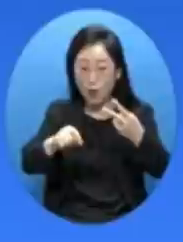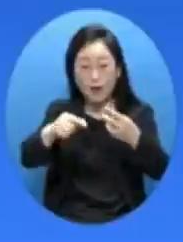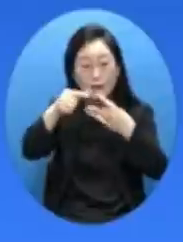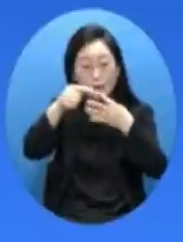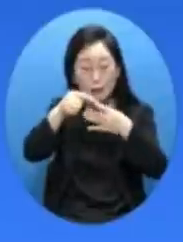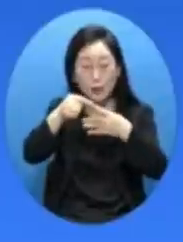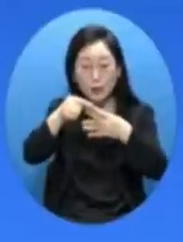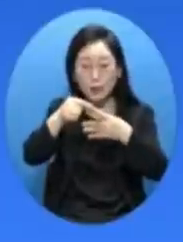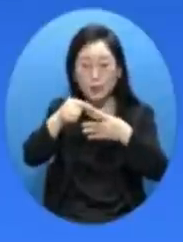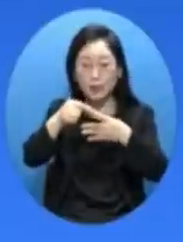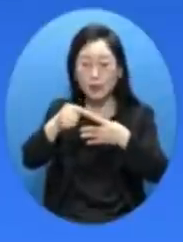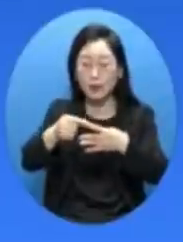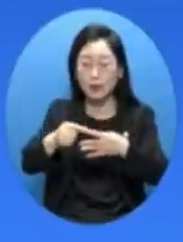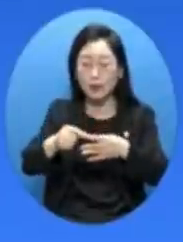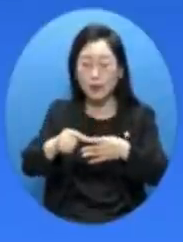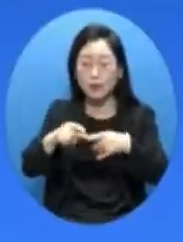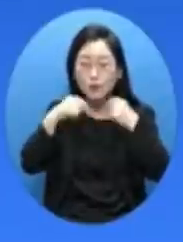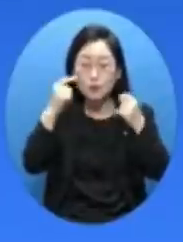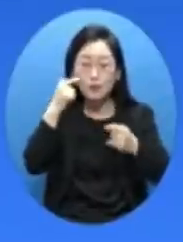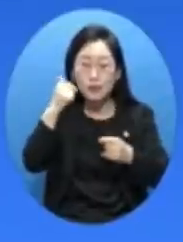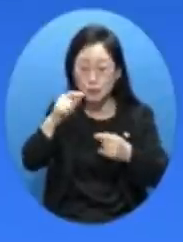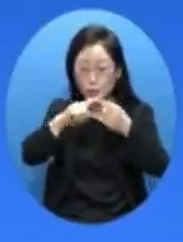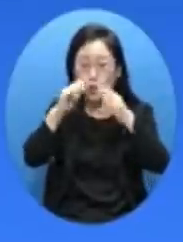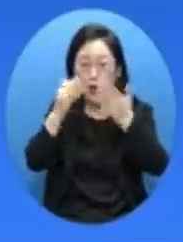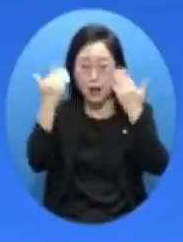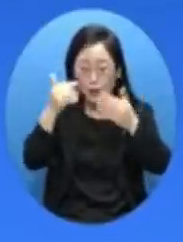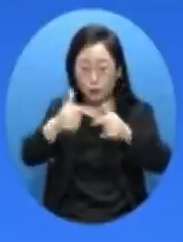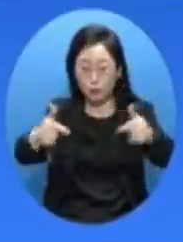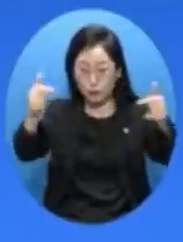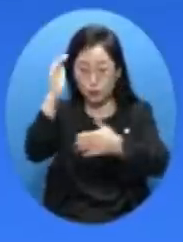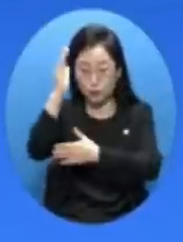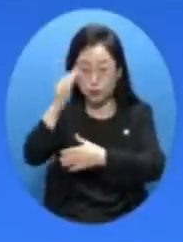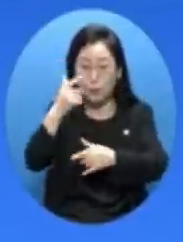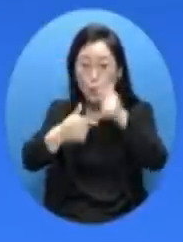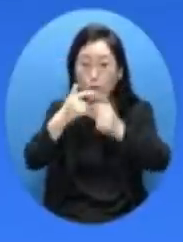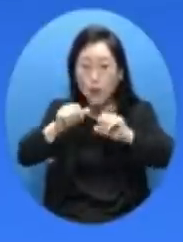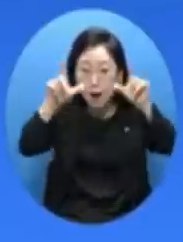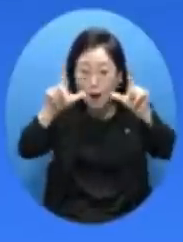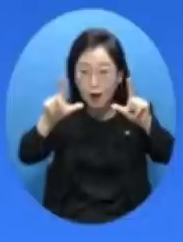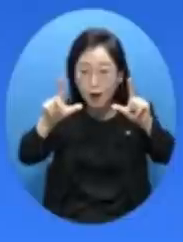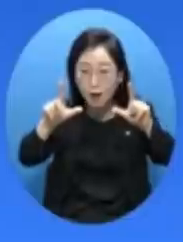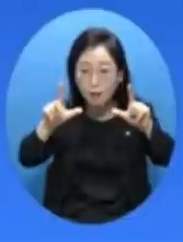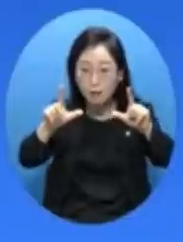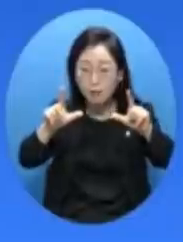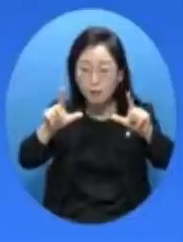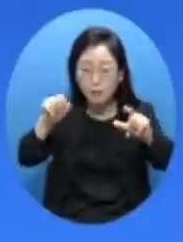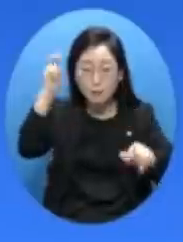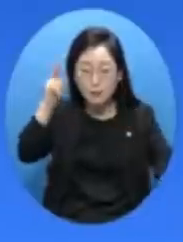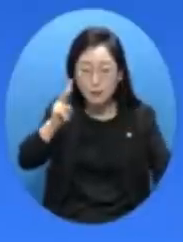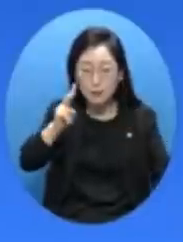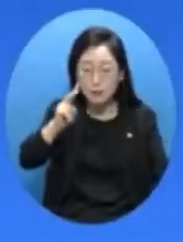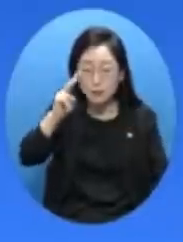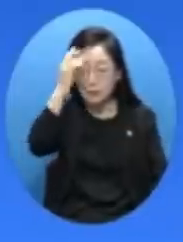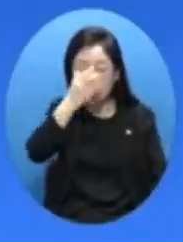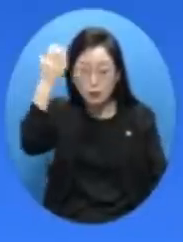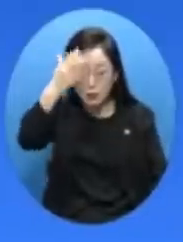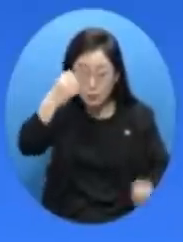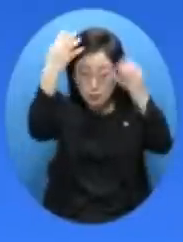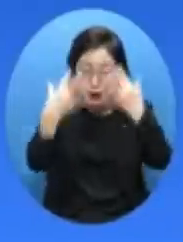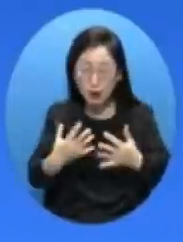조영희 목사님께서 우리 교회학교 붕회를 인도하시는데 목요일 날 불이 임했습니다. 혀가 딱 구부러지더니 방언이